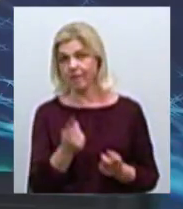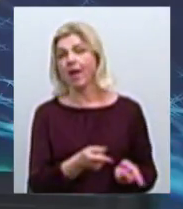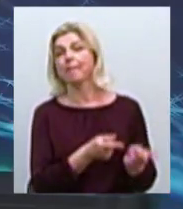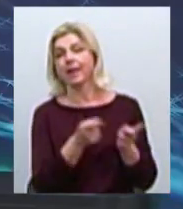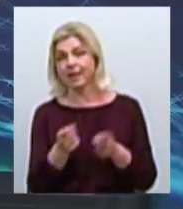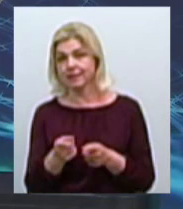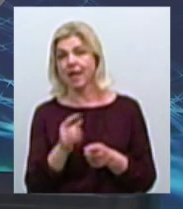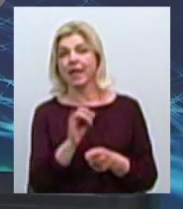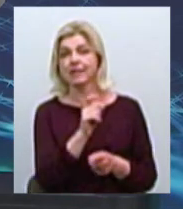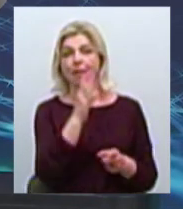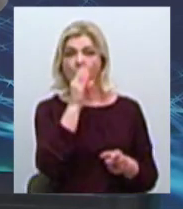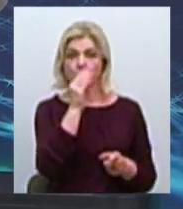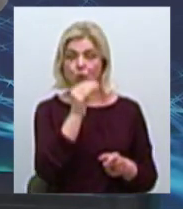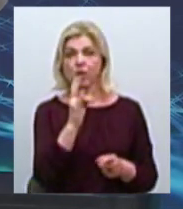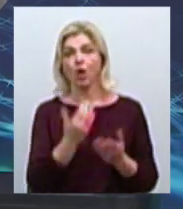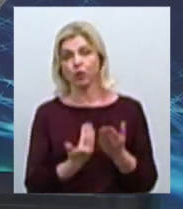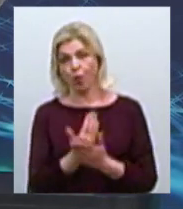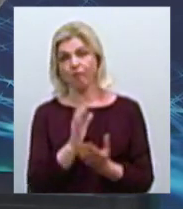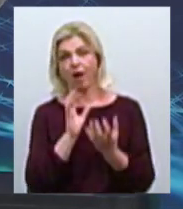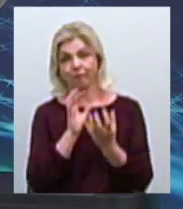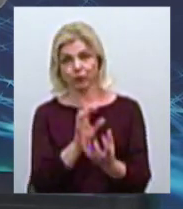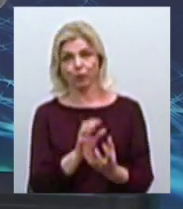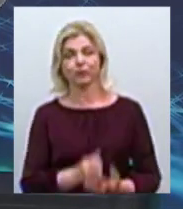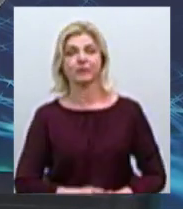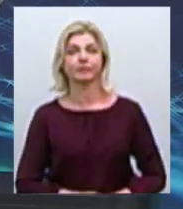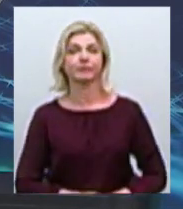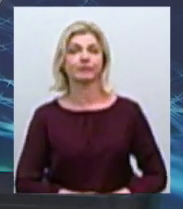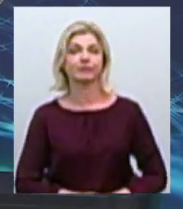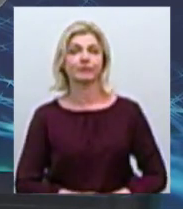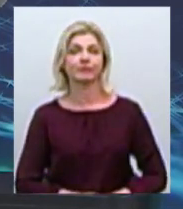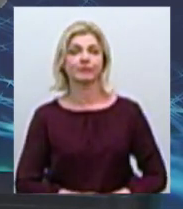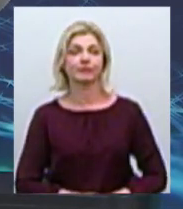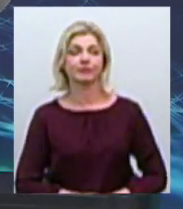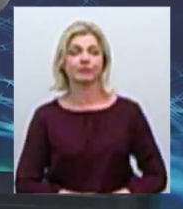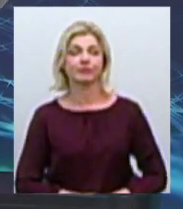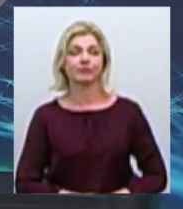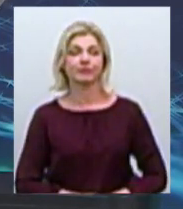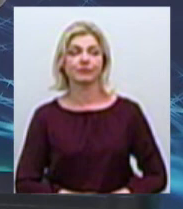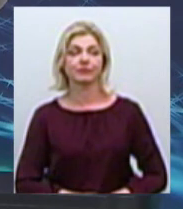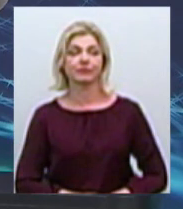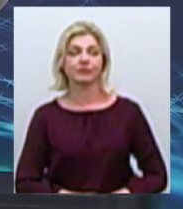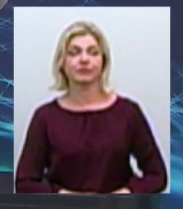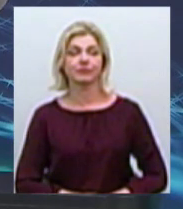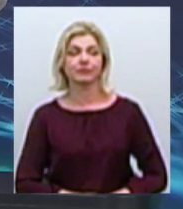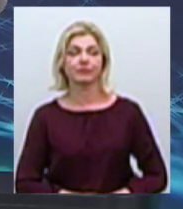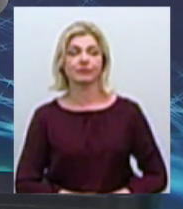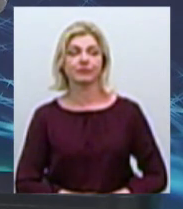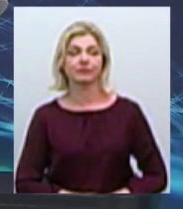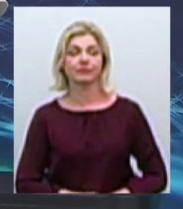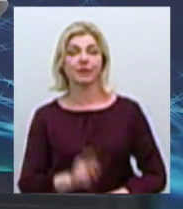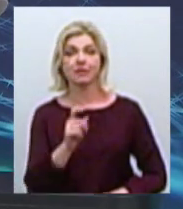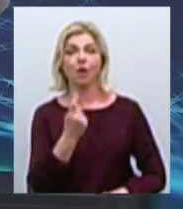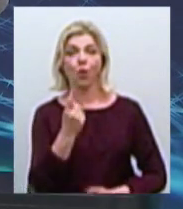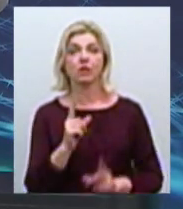маршрутных транспортных средств на новые автобусы. Там за 72 будут 150 людей. Но 150, это же не 150, да, это за поездку, за одну